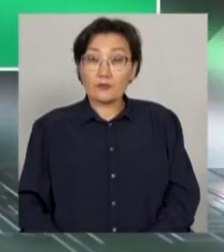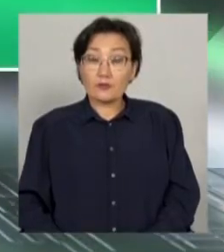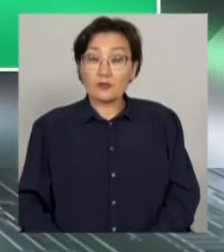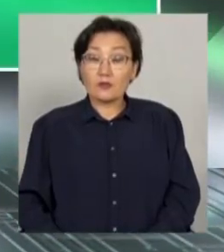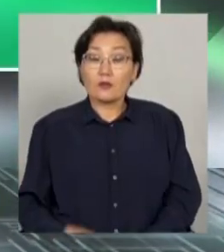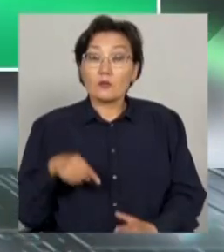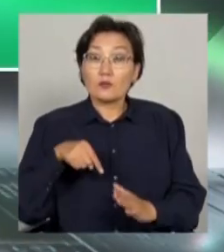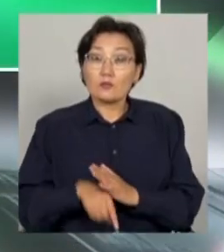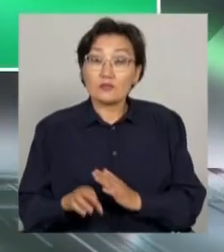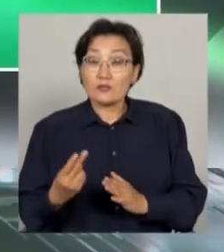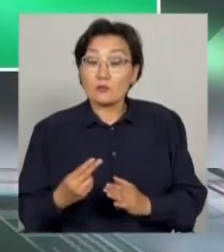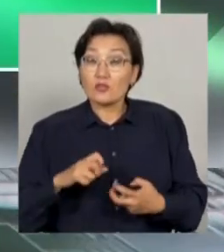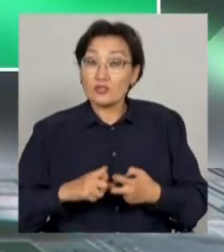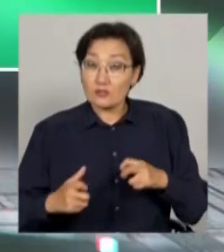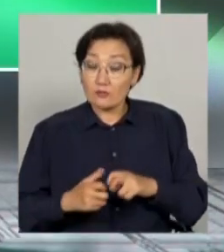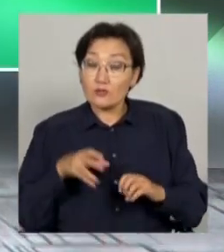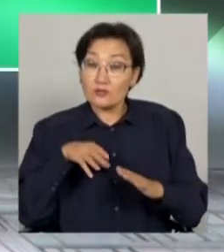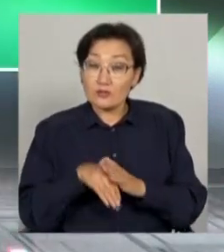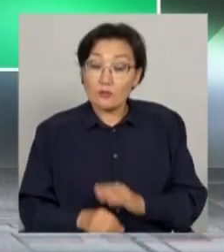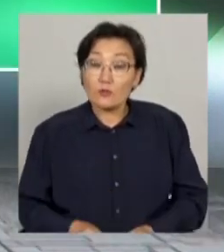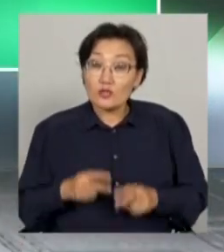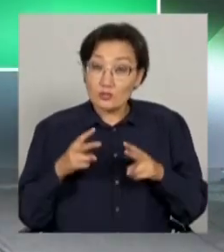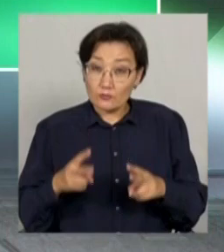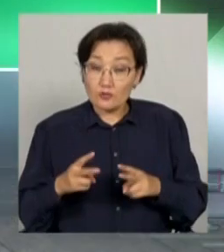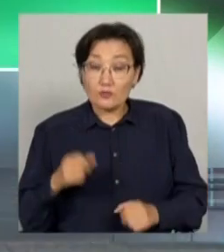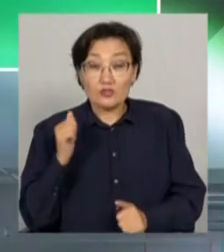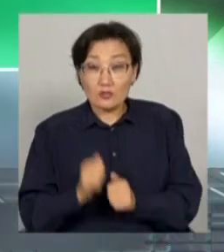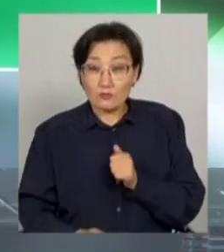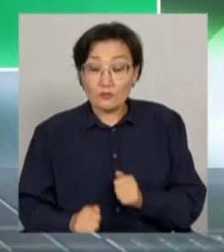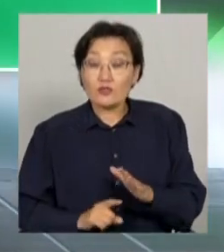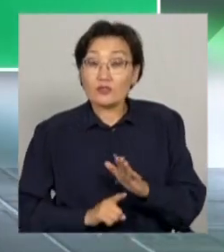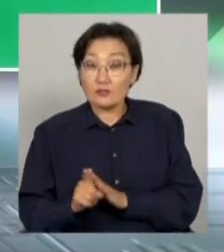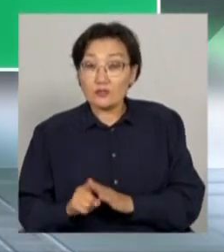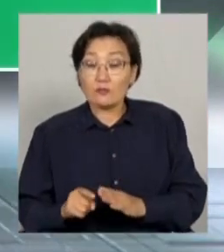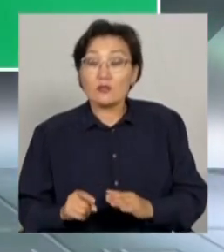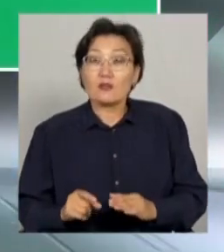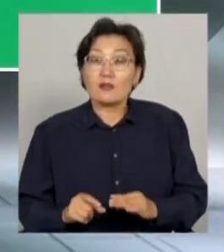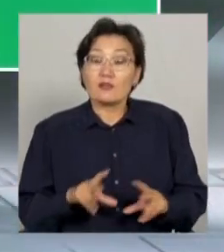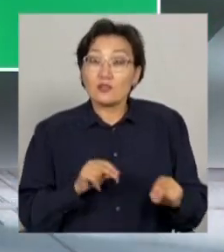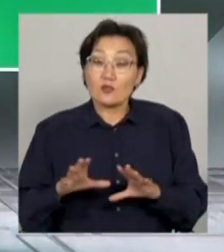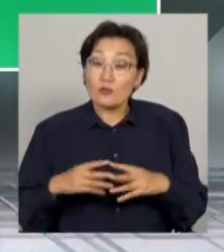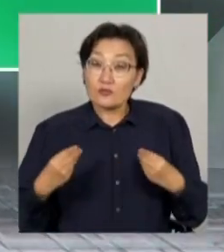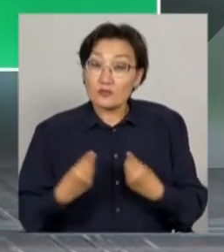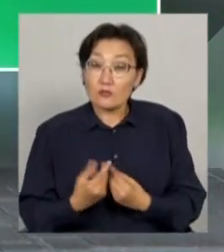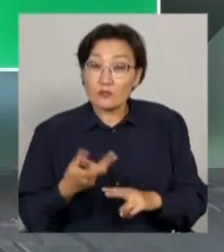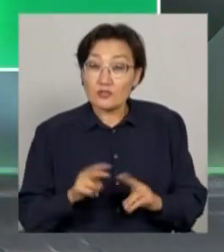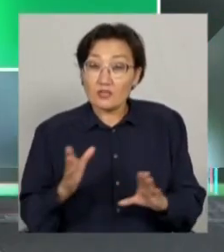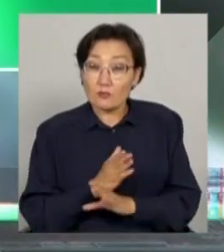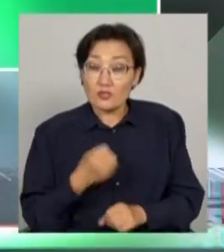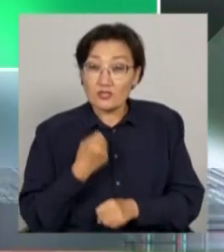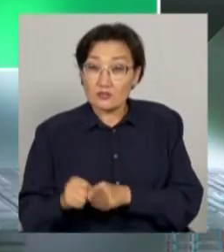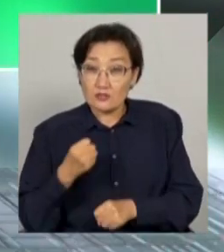Корни многих социальных болезней, в том числе и преступности, зачастую берут начало в неблагополучных семьях, в которых атмосфера